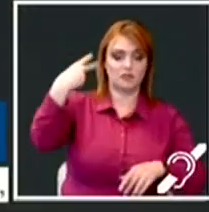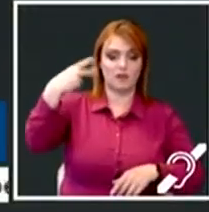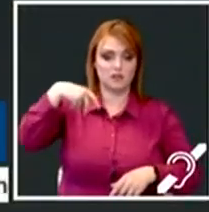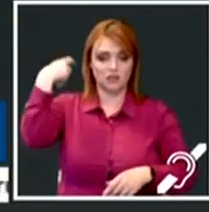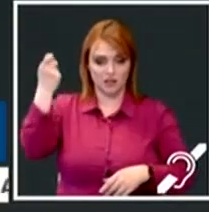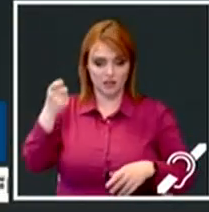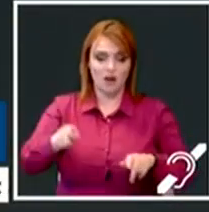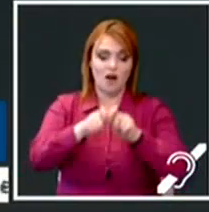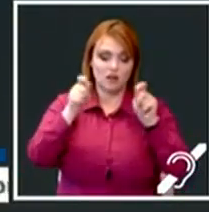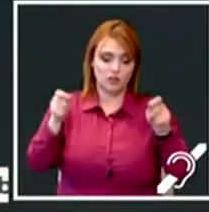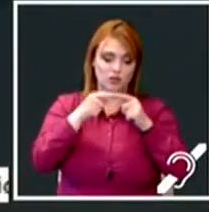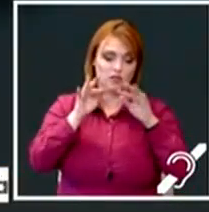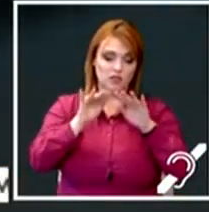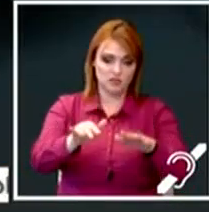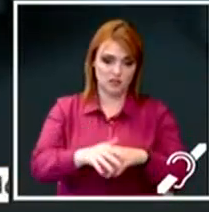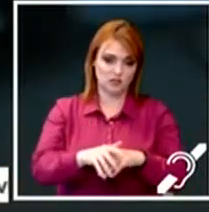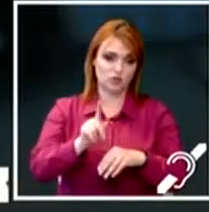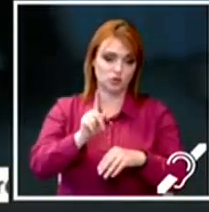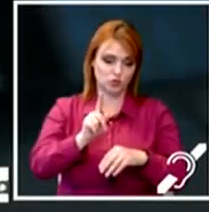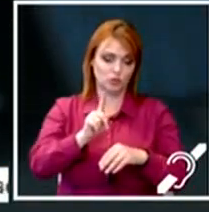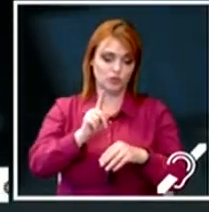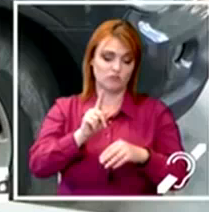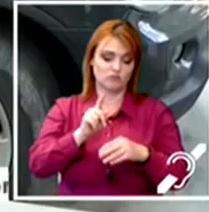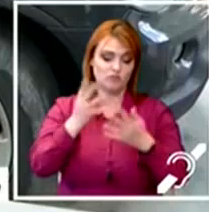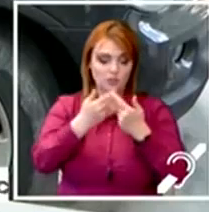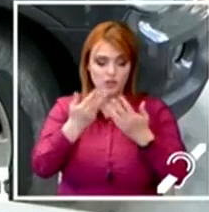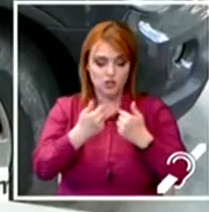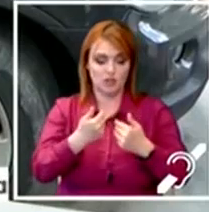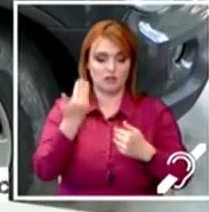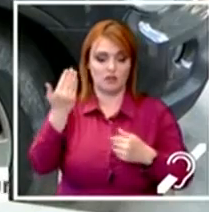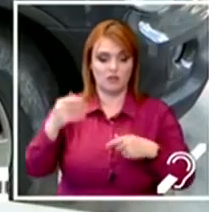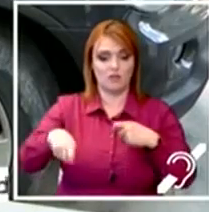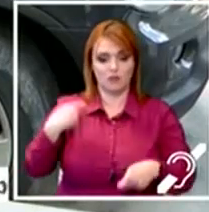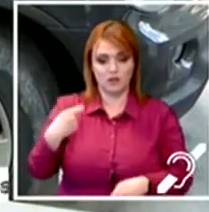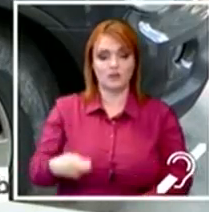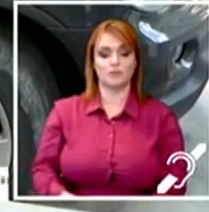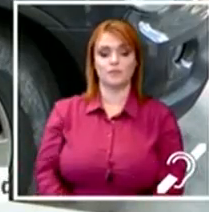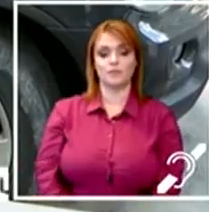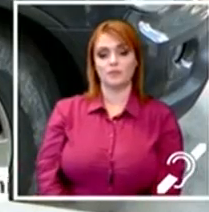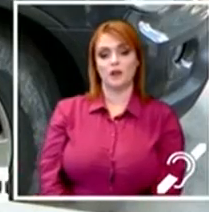inițiată o anchetă în care va fi stabilită suma prejudiciilor cauzate proprietarilor.